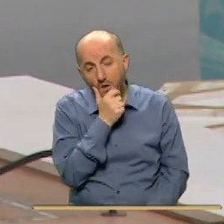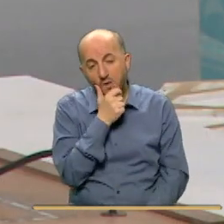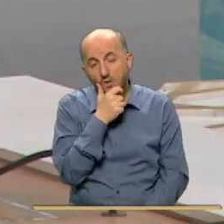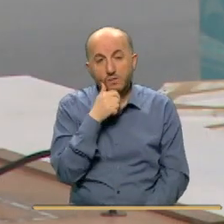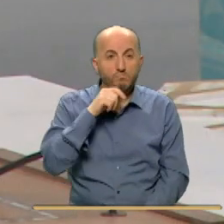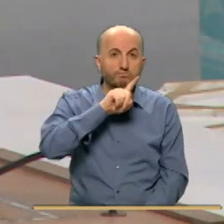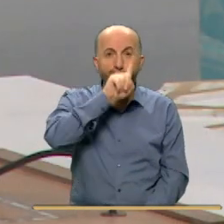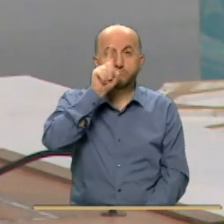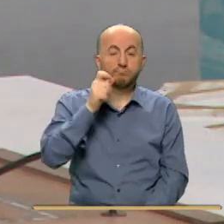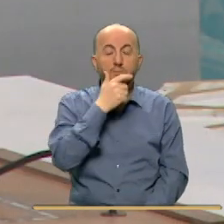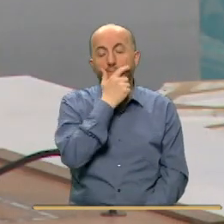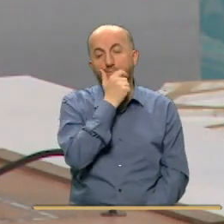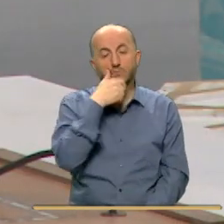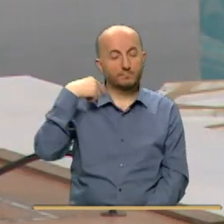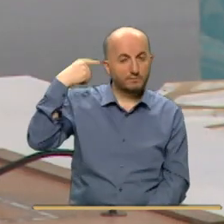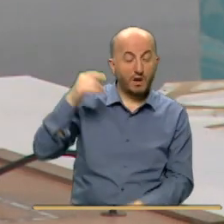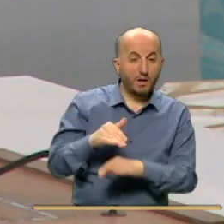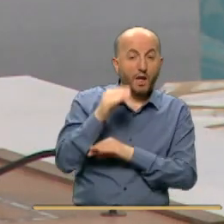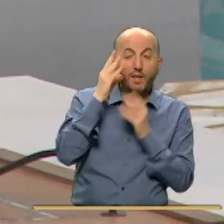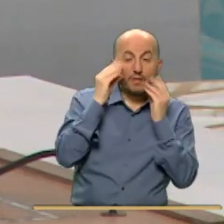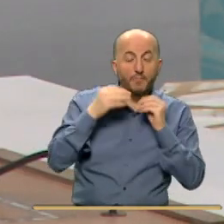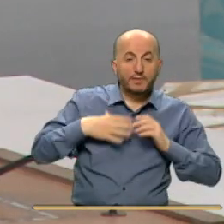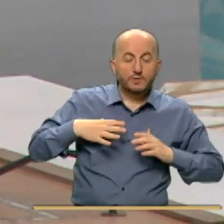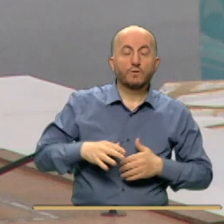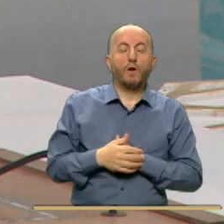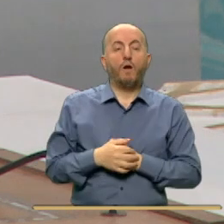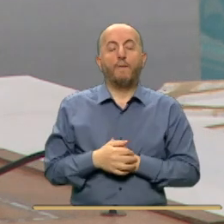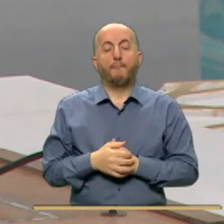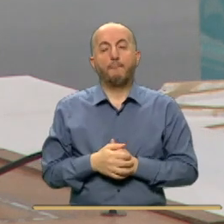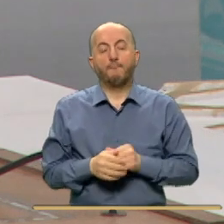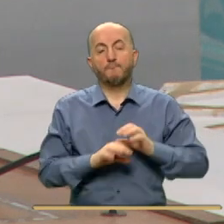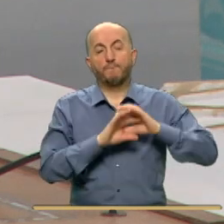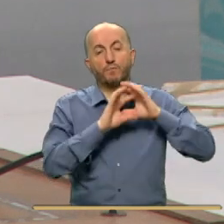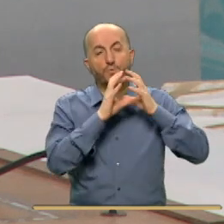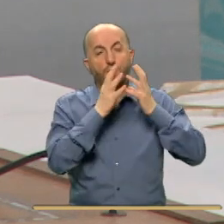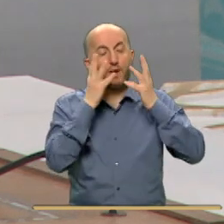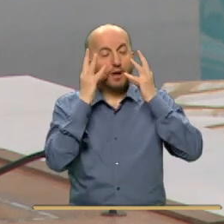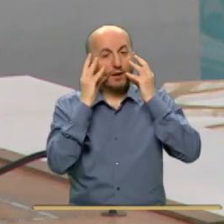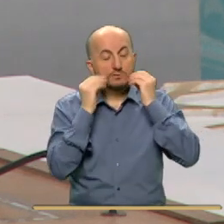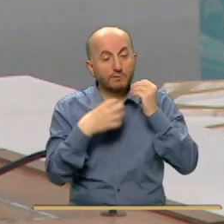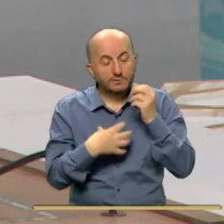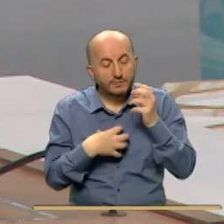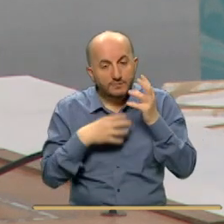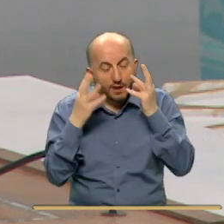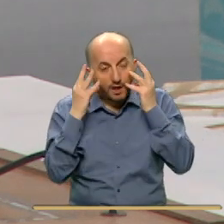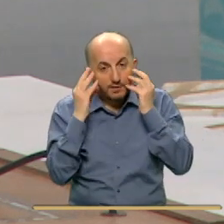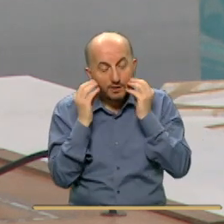sorular geçmiştir. Çünkü hayata anlam vermek istiyor. Dünyayı anlayacak, kendini